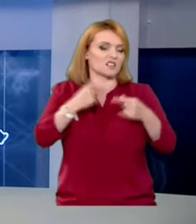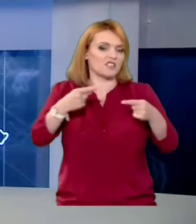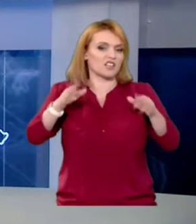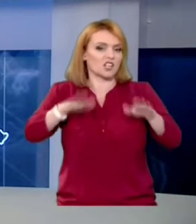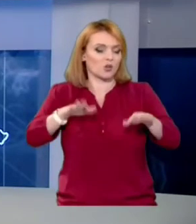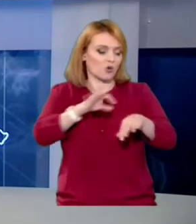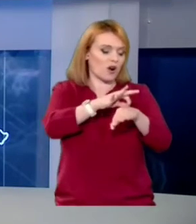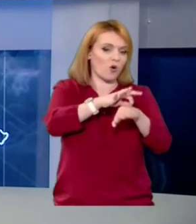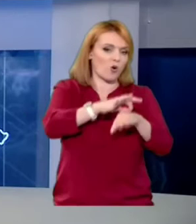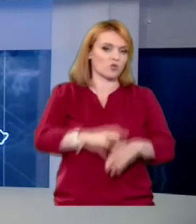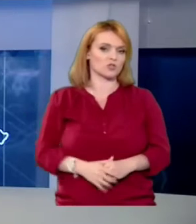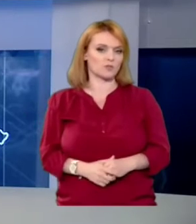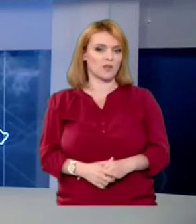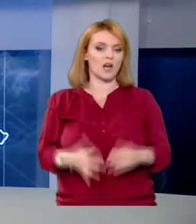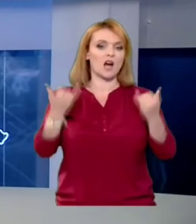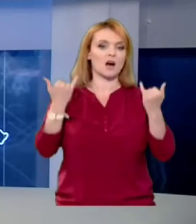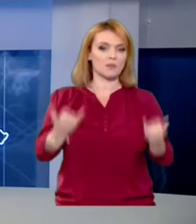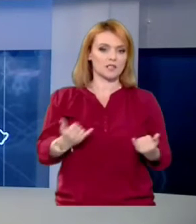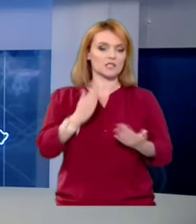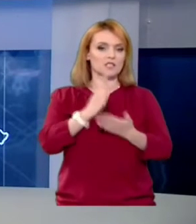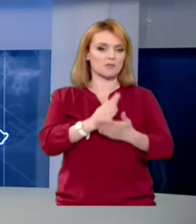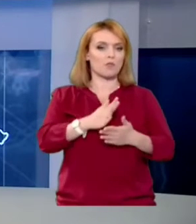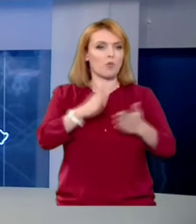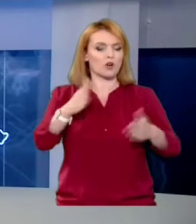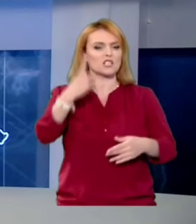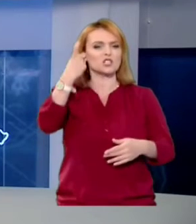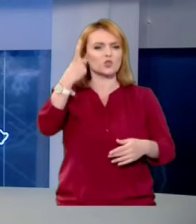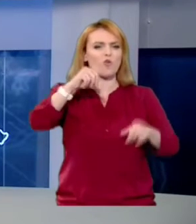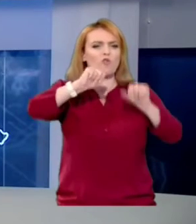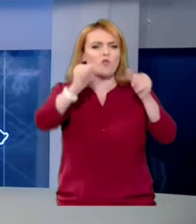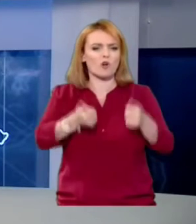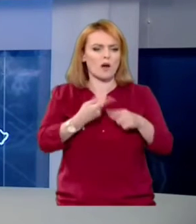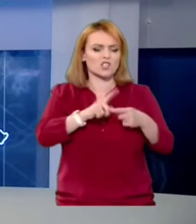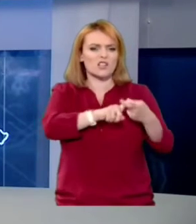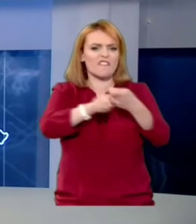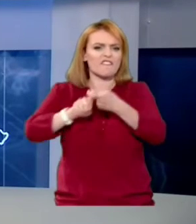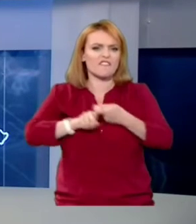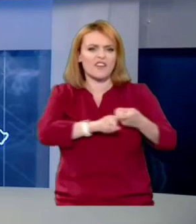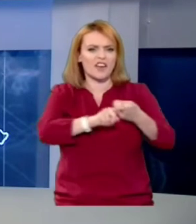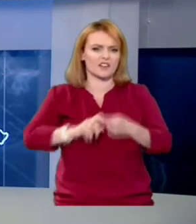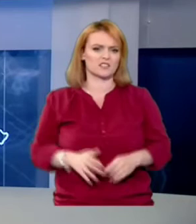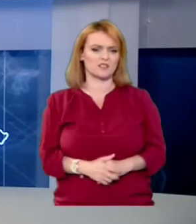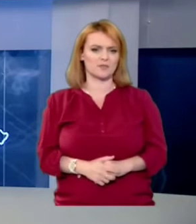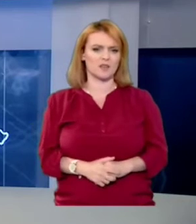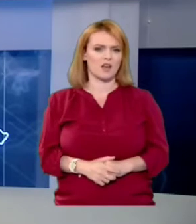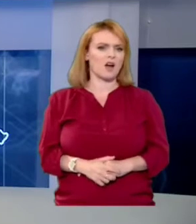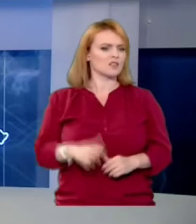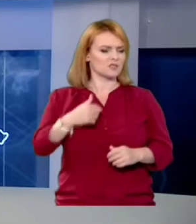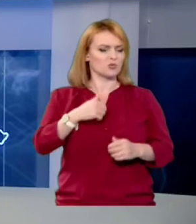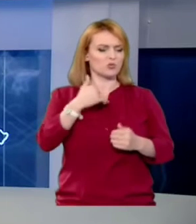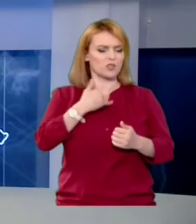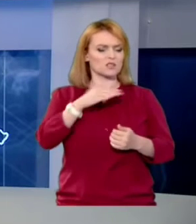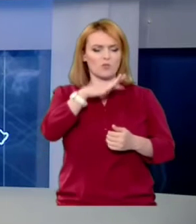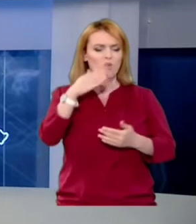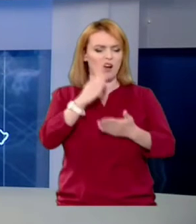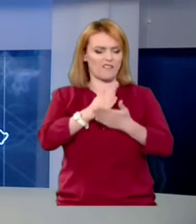din diferite părți ale organismului uman. În prezent există mai mult de 100 de forme ale acestui virus, iar infecția cu cel puțin o formă este frecventă și în